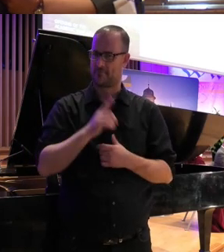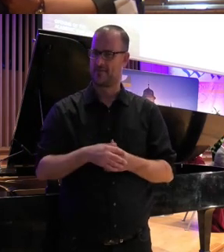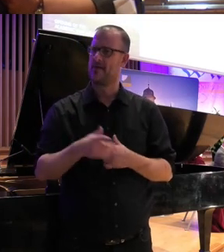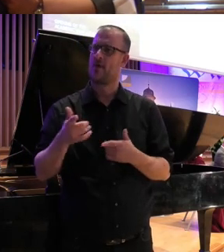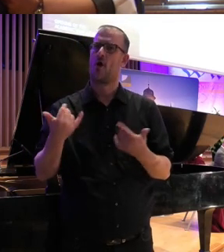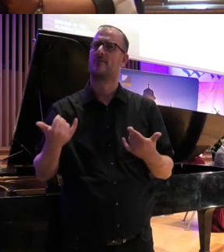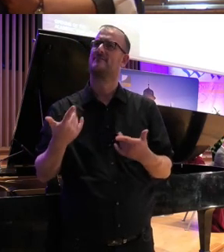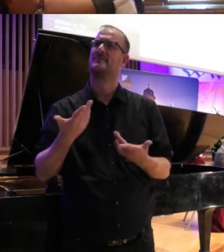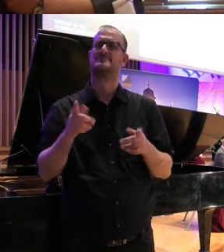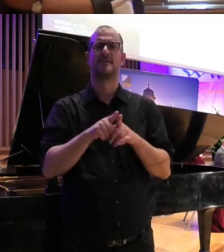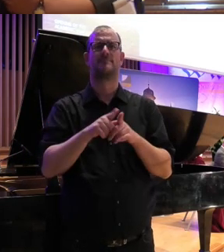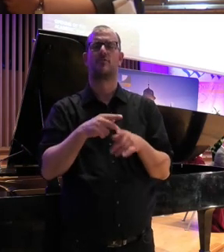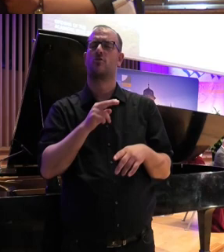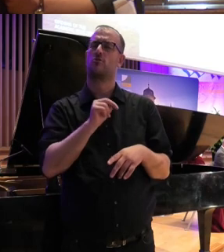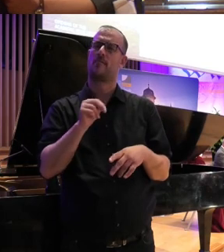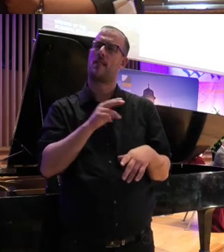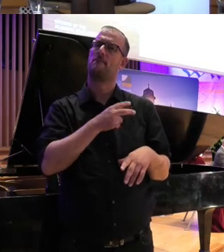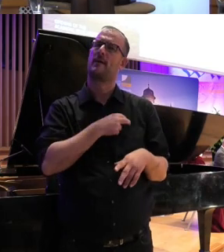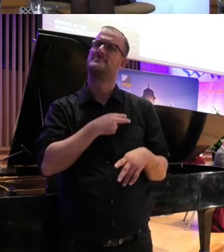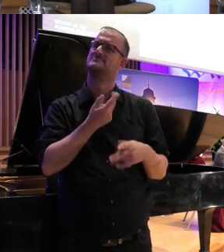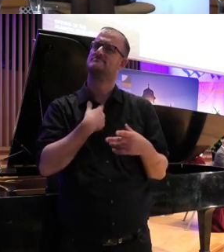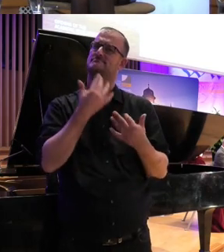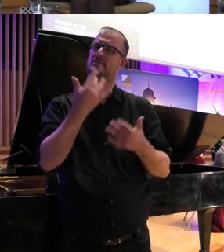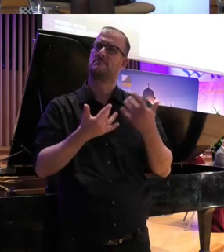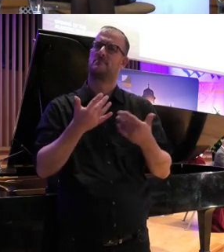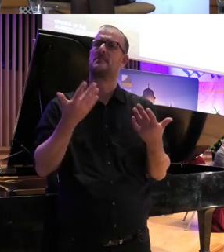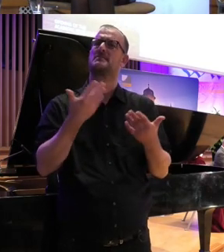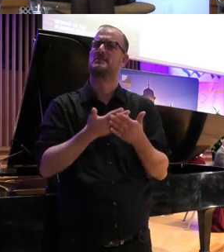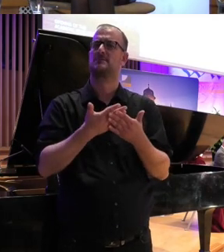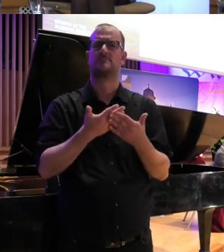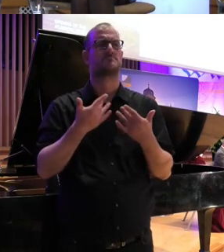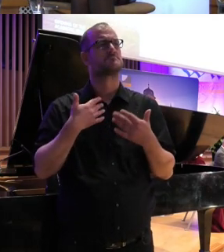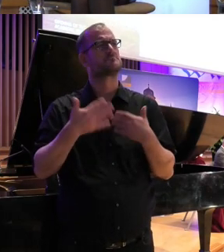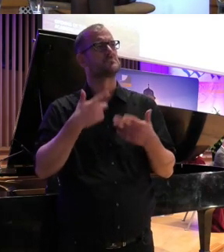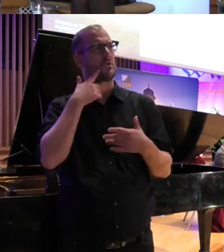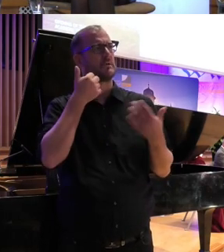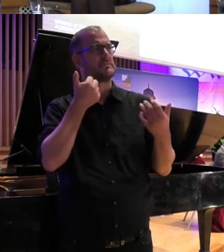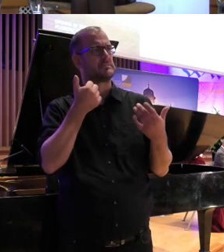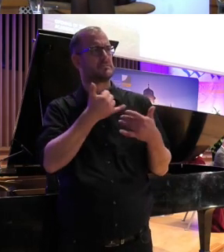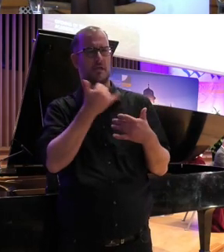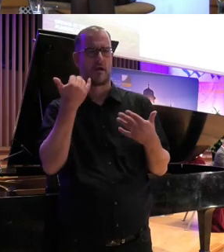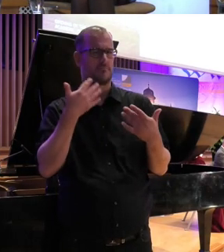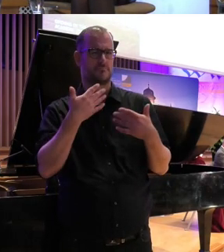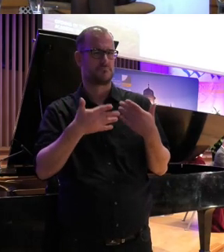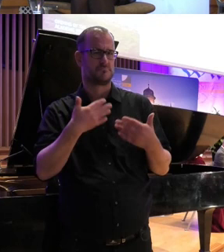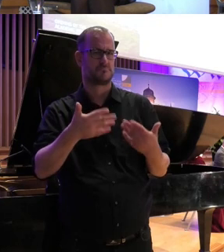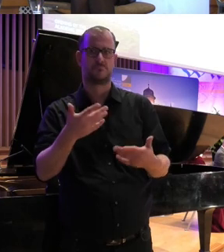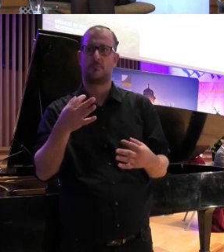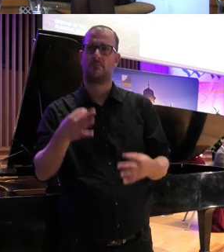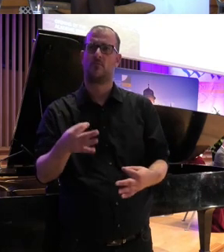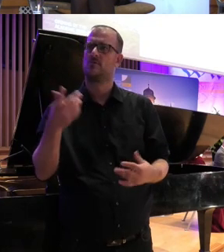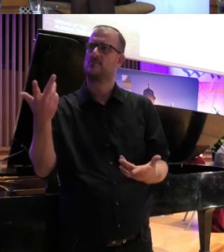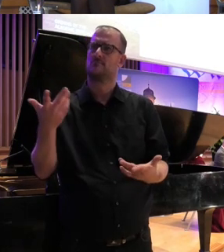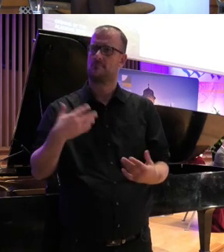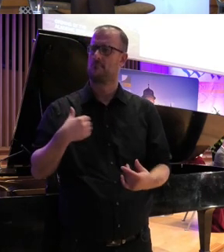Nobelpreis der Mathematik. Das war, glaube ich, ursprünglich überhaupt nicht so gedacht. Und hat sich nur irgendwann in den 60ern oder so, hat er plötzlich diese